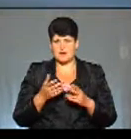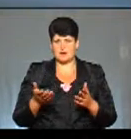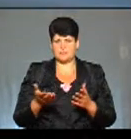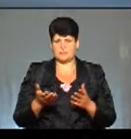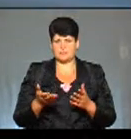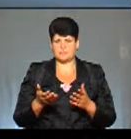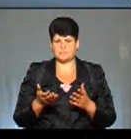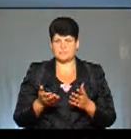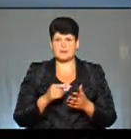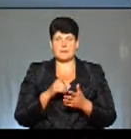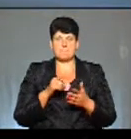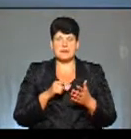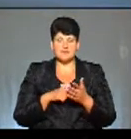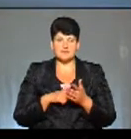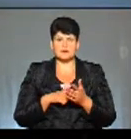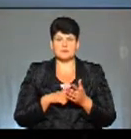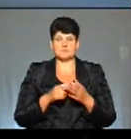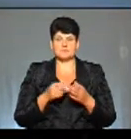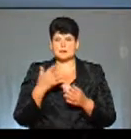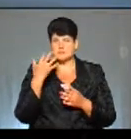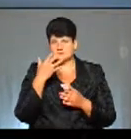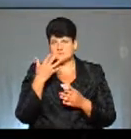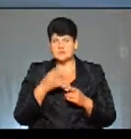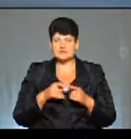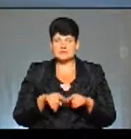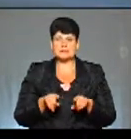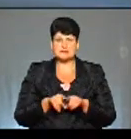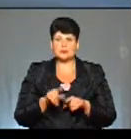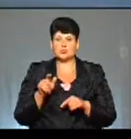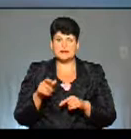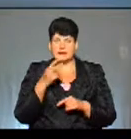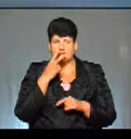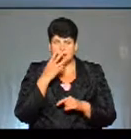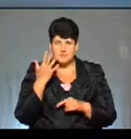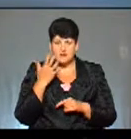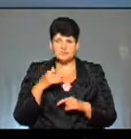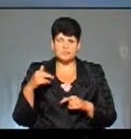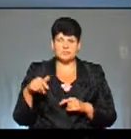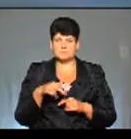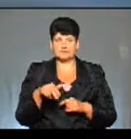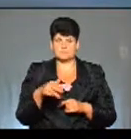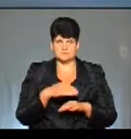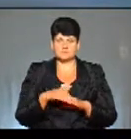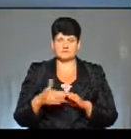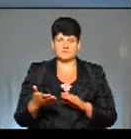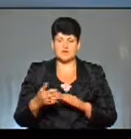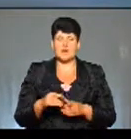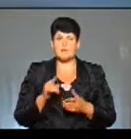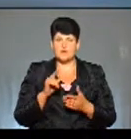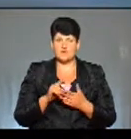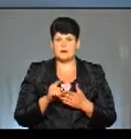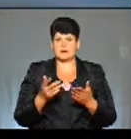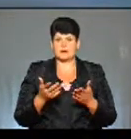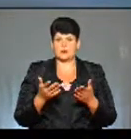що питання доступності для незрячого – це ж теж людина, яка не бачить, вона рухається по вулиці, і вона повинна